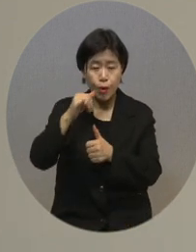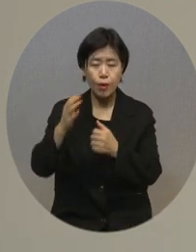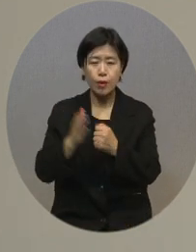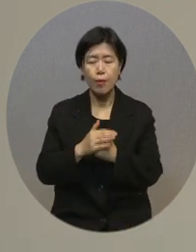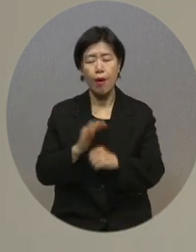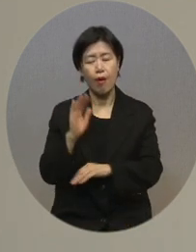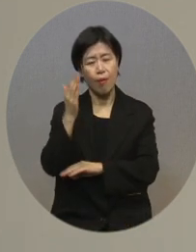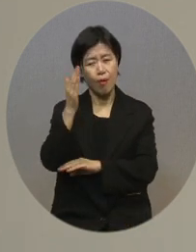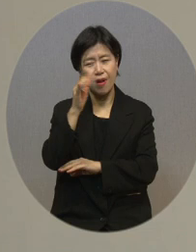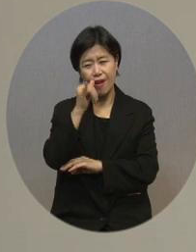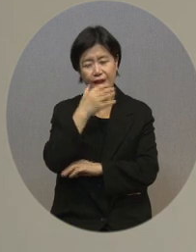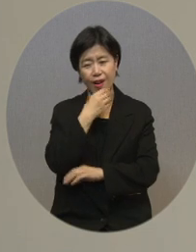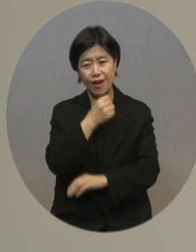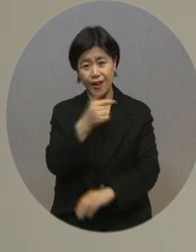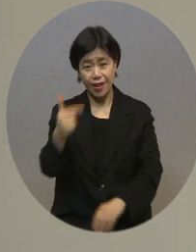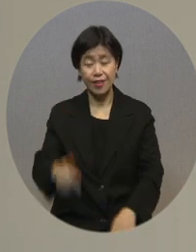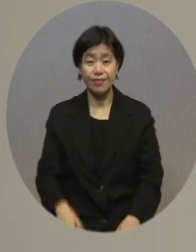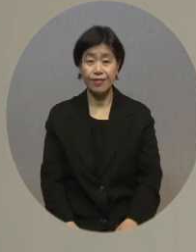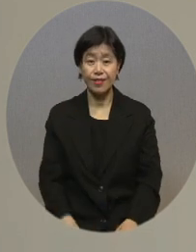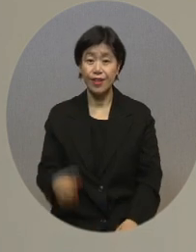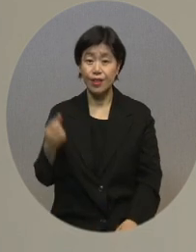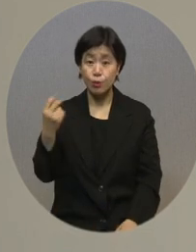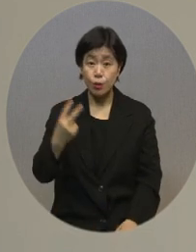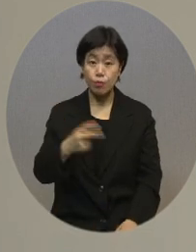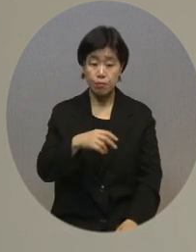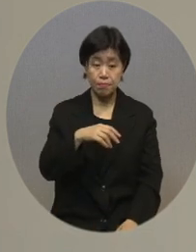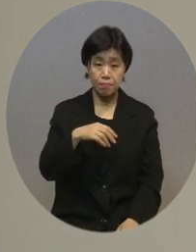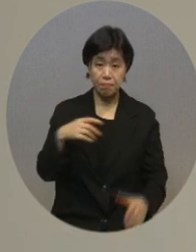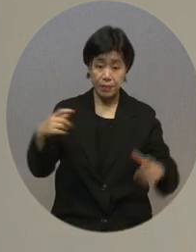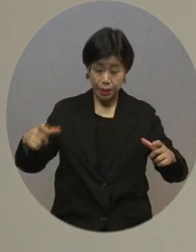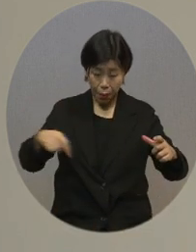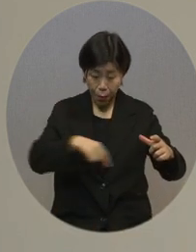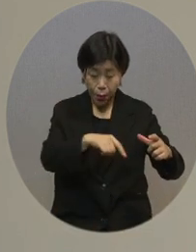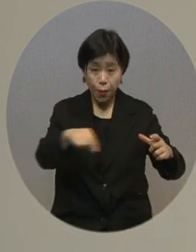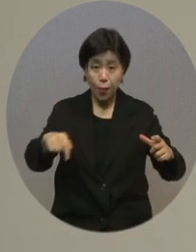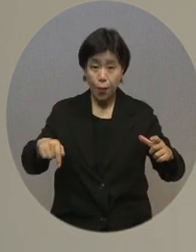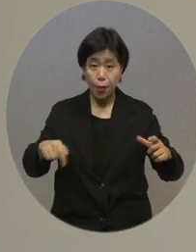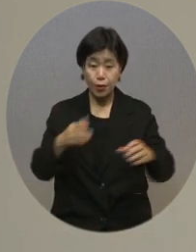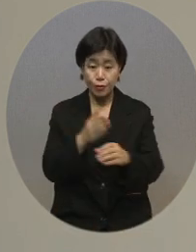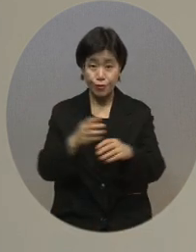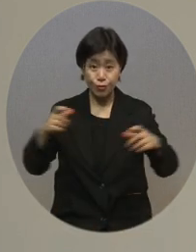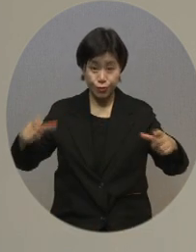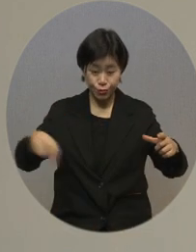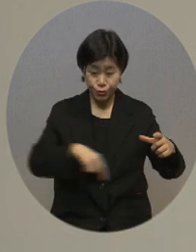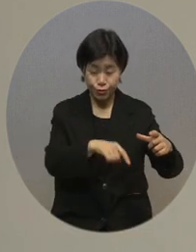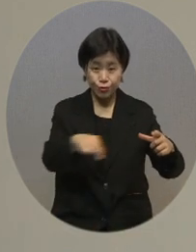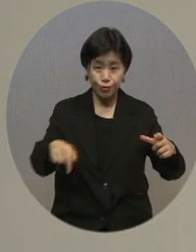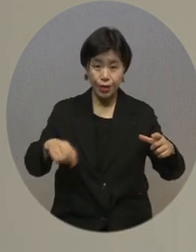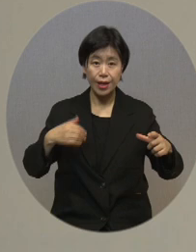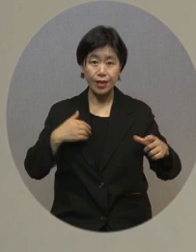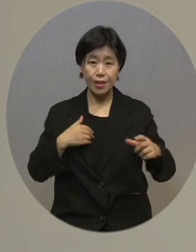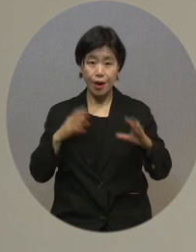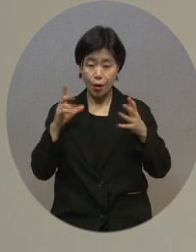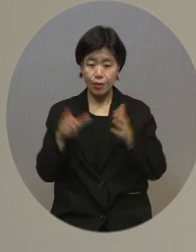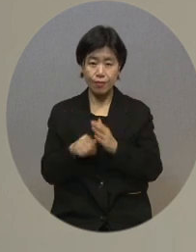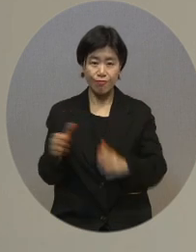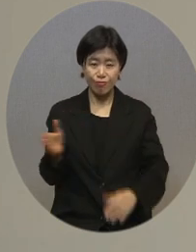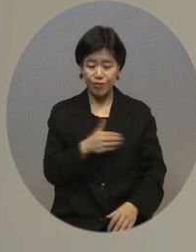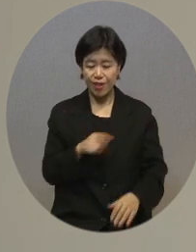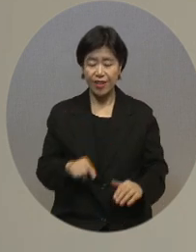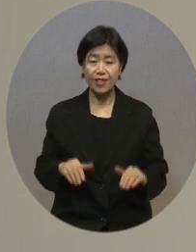그렇지. 일이거든요. 그리고 곳곳이 다 제가 눈에 익은 곳이지 않습니까? 어렸을 때 자랐던 곳이기